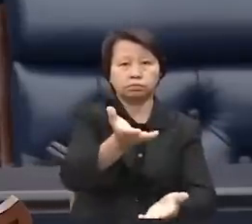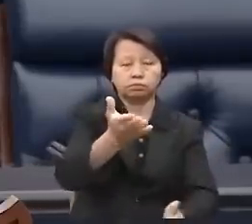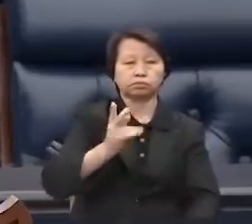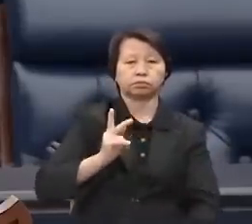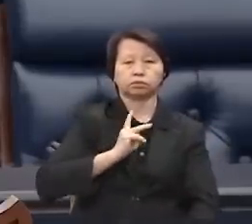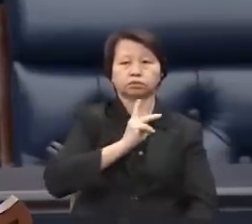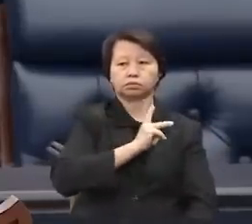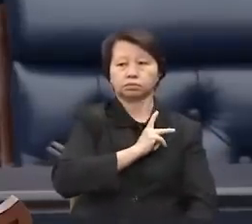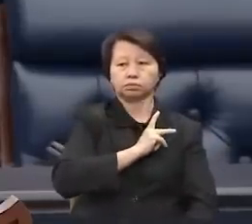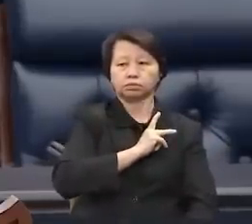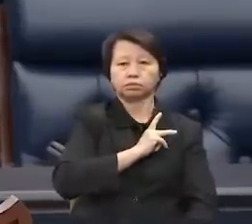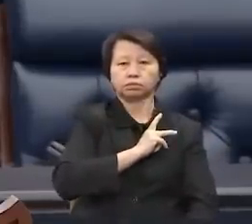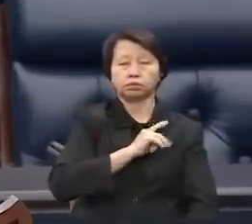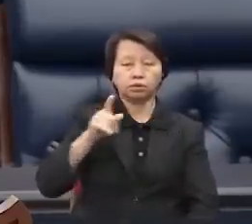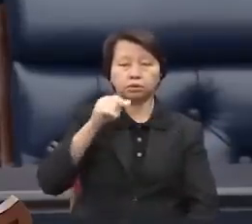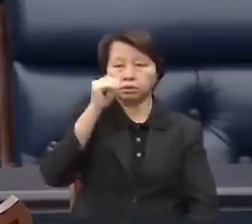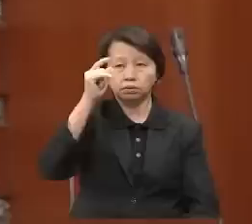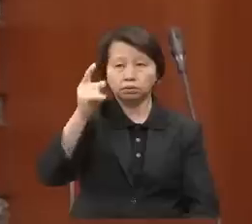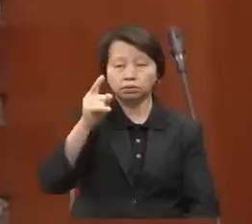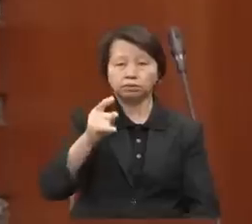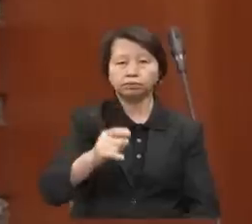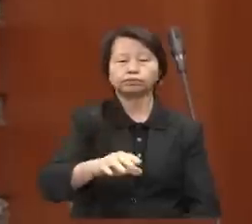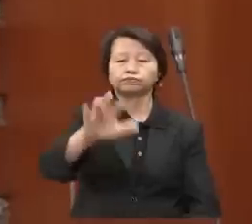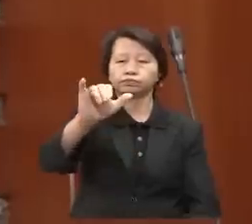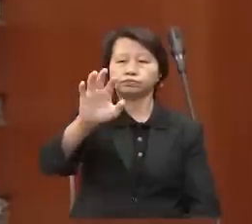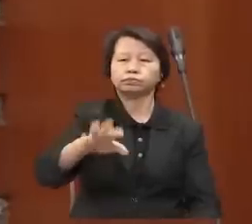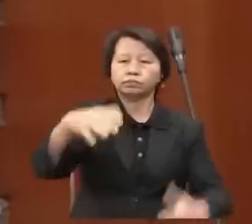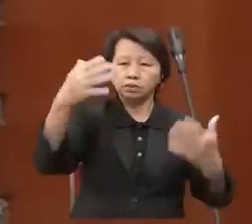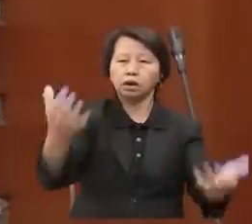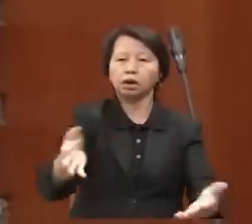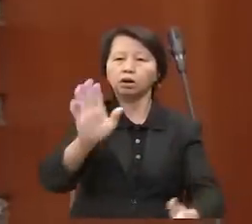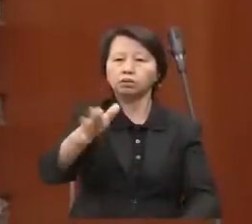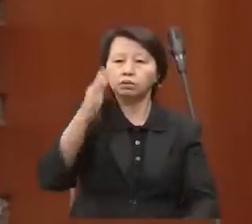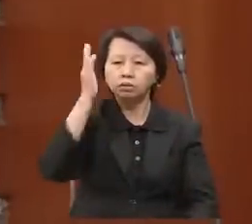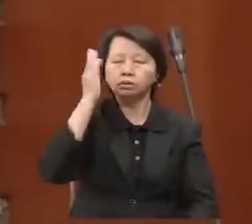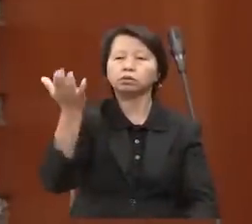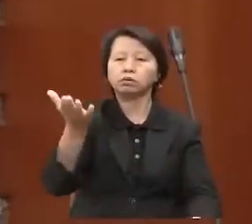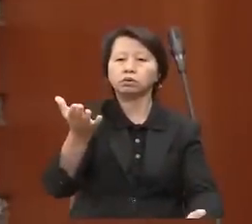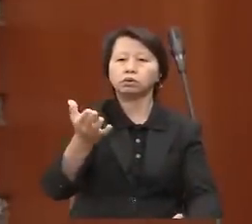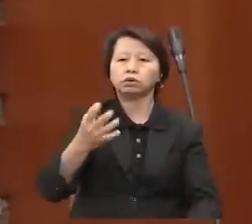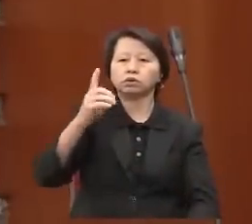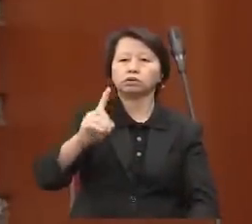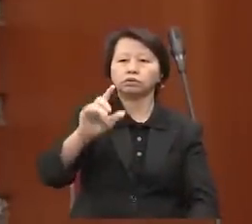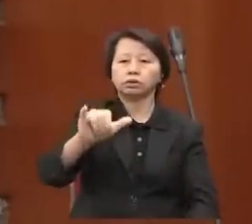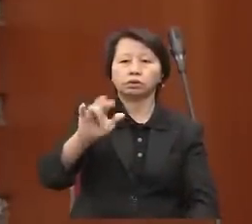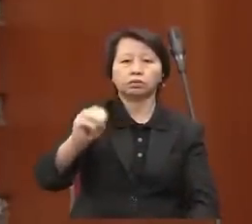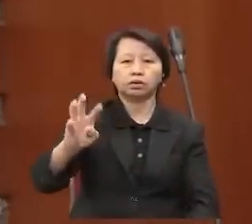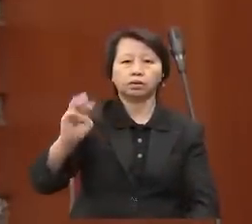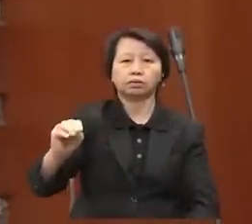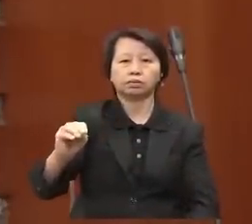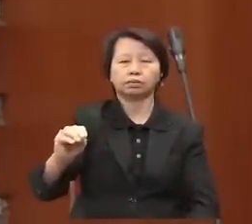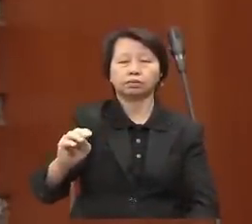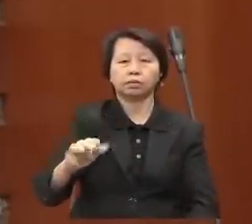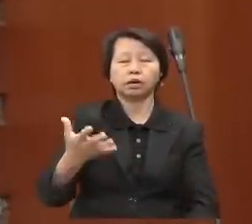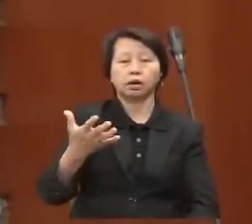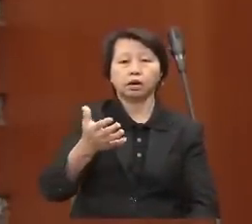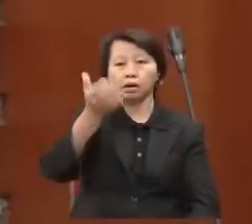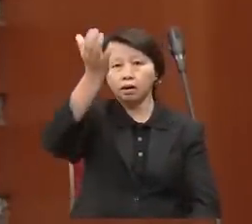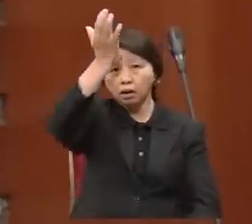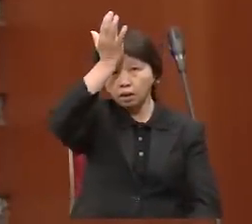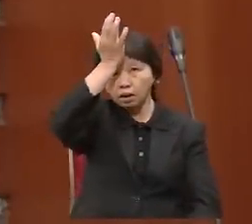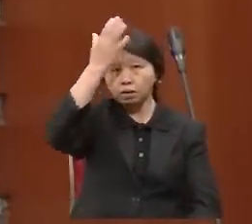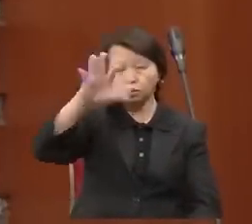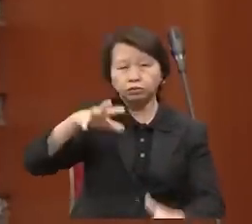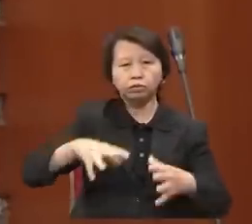kabinet. Jelutuk tak faham tu. Yang berhormat, macam mana Yang Berhormat tahu bahawa Duli Yang Maha Mulia Seri Paduka Baginda Agong itu